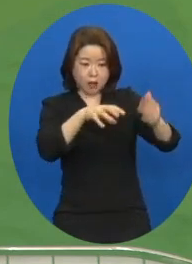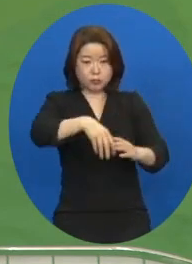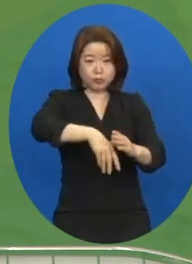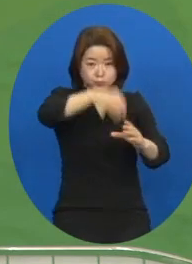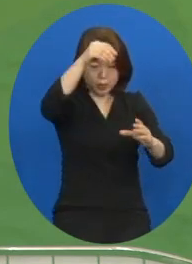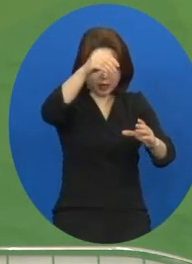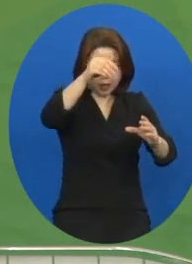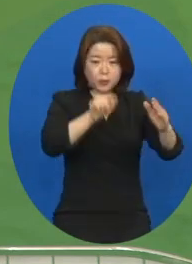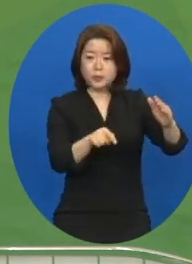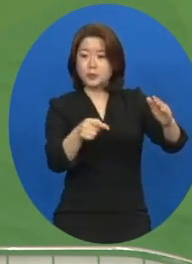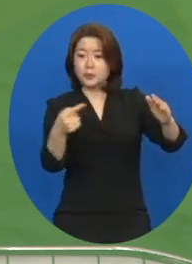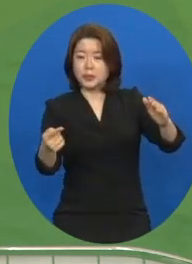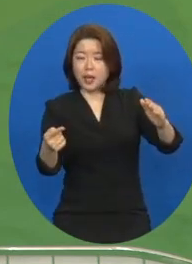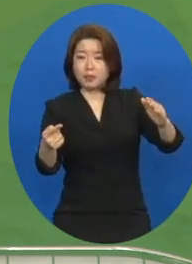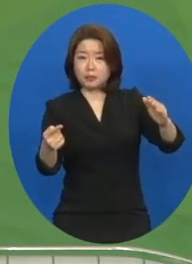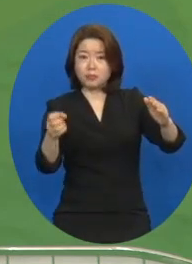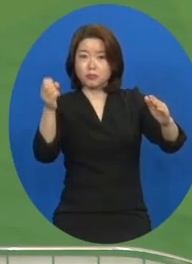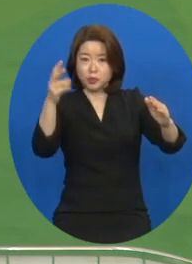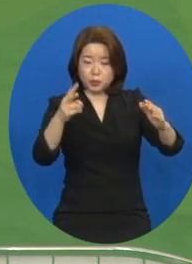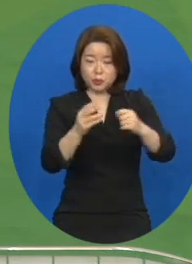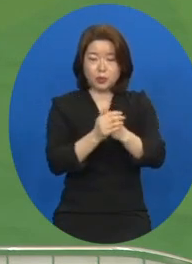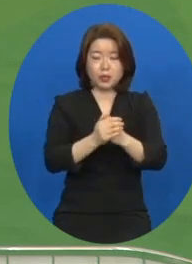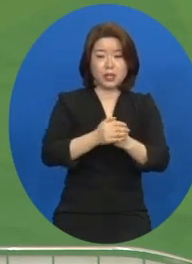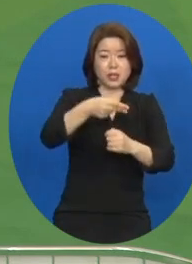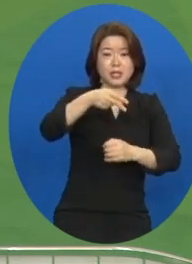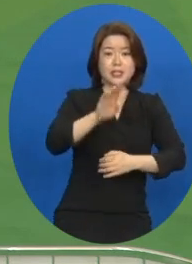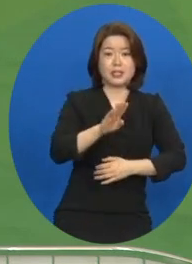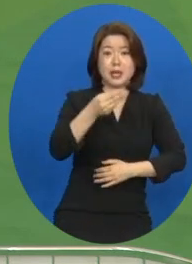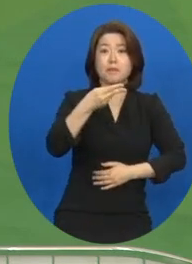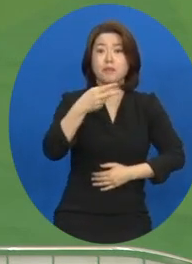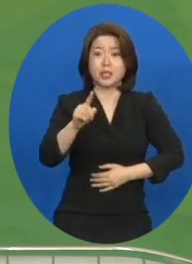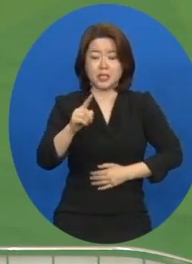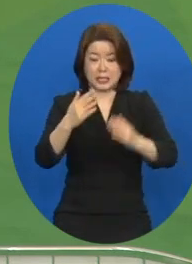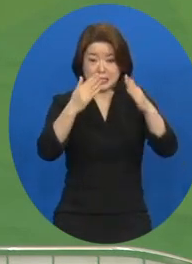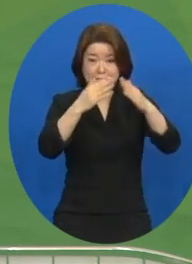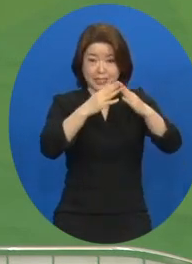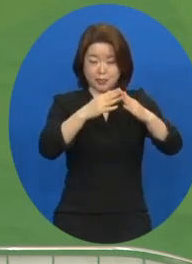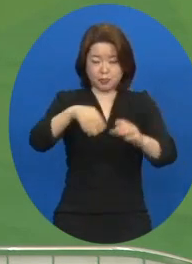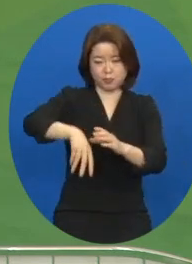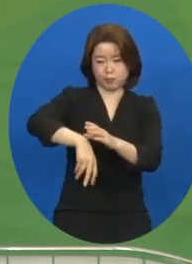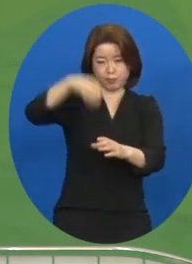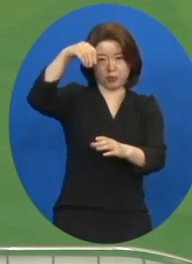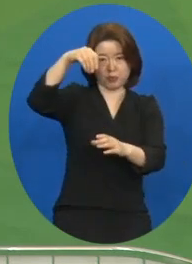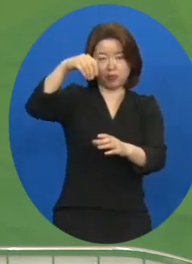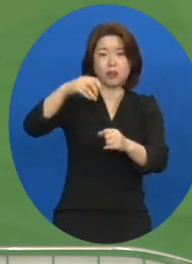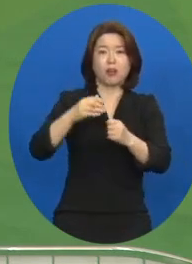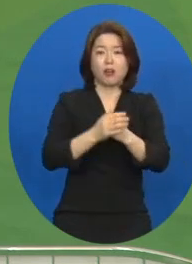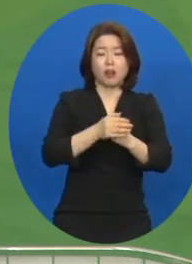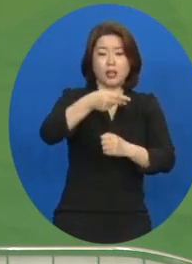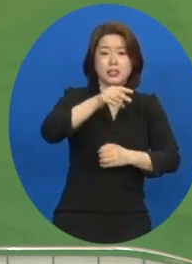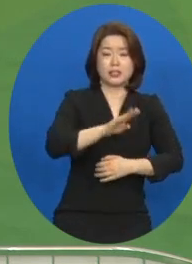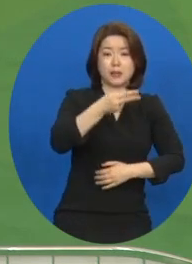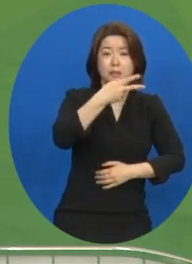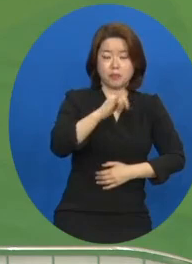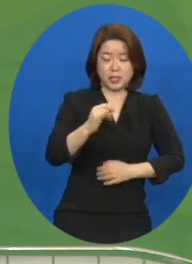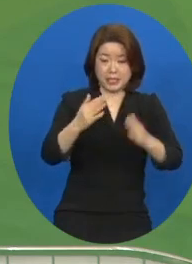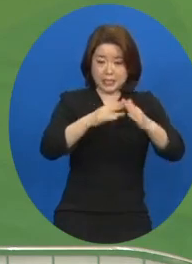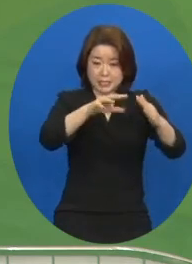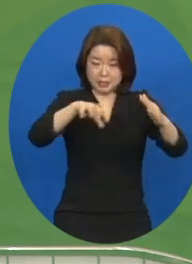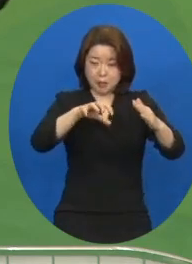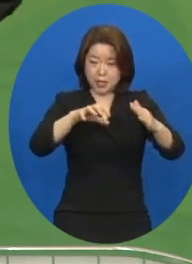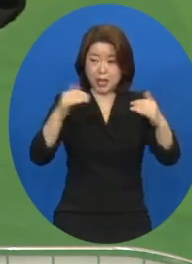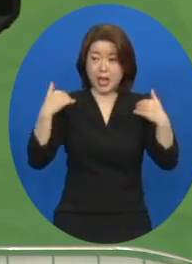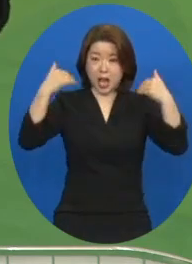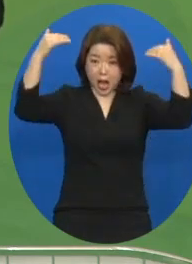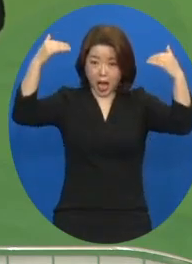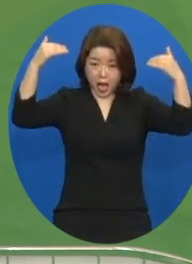세라 가문 중에 삽디 집안이 뽑혔습니다. 삽디 집안의 장정들이